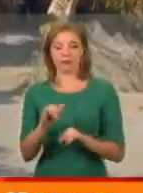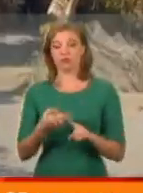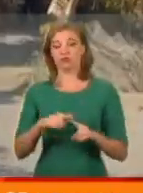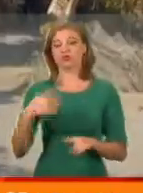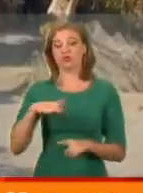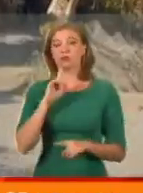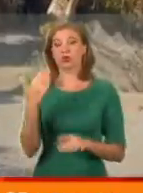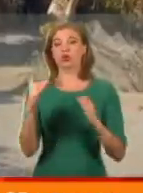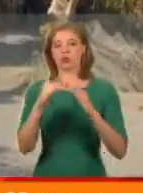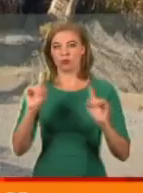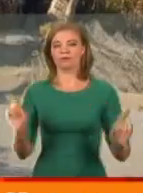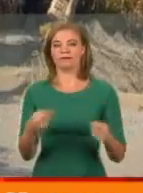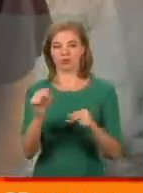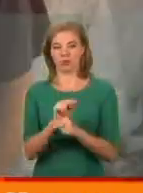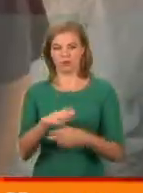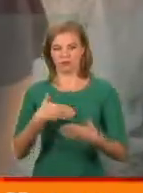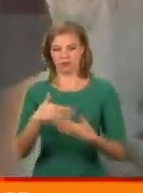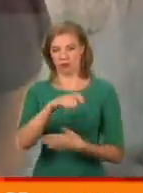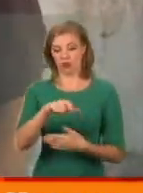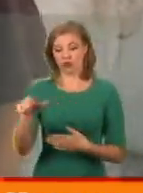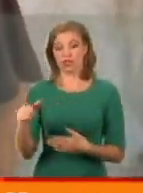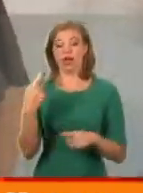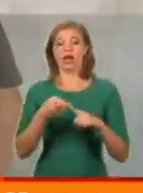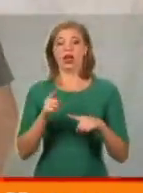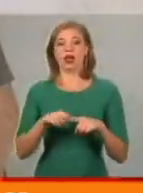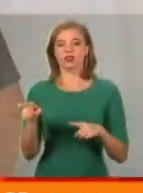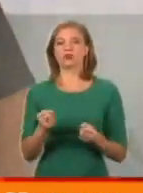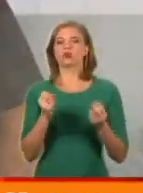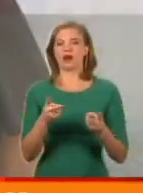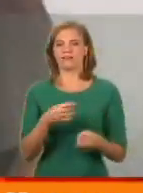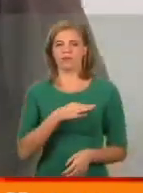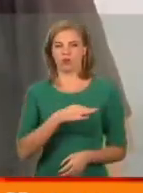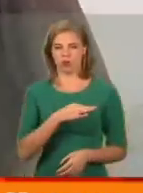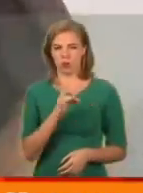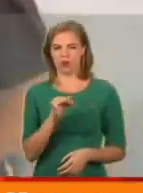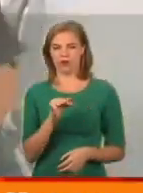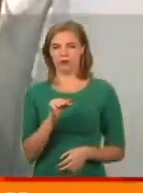чекають, поки їхні домівки відновлять доброчинці. Це як воно? Волонтери?